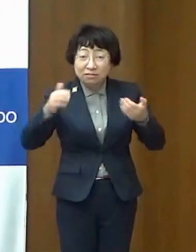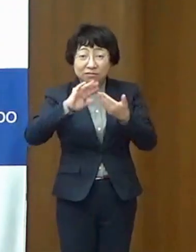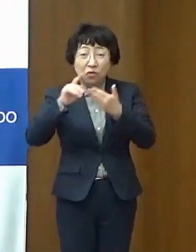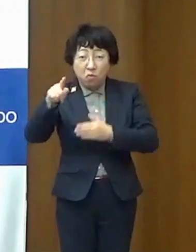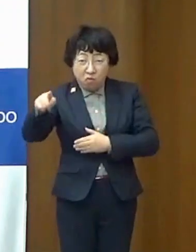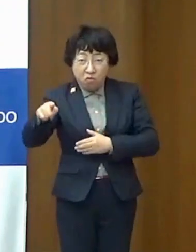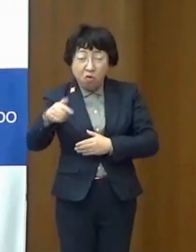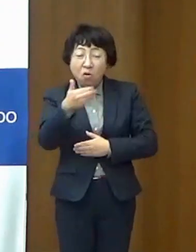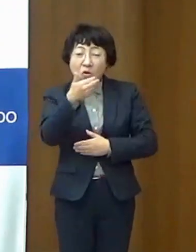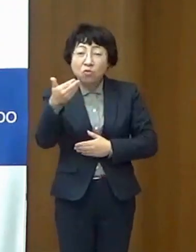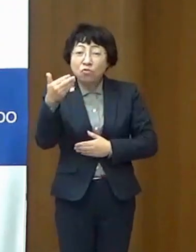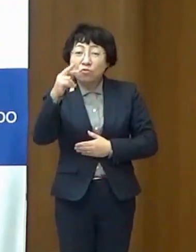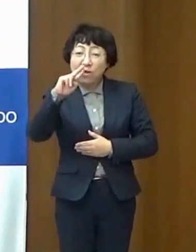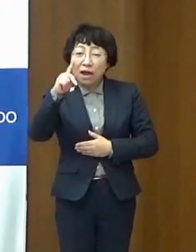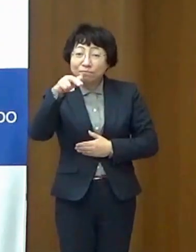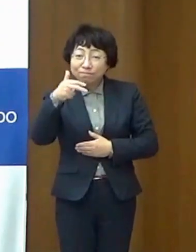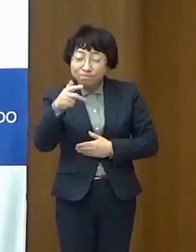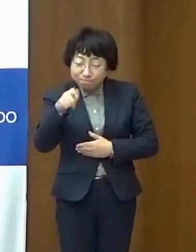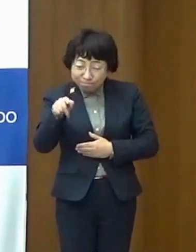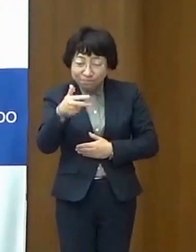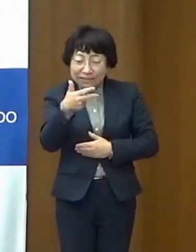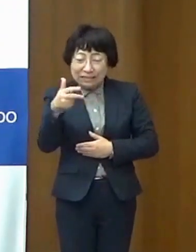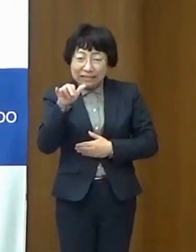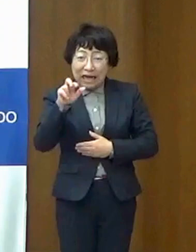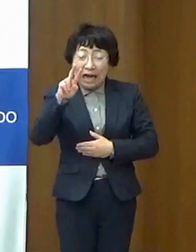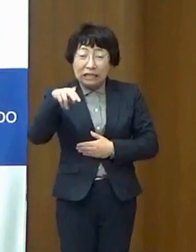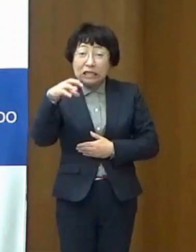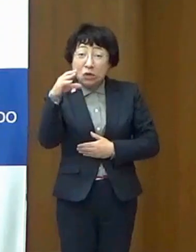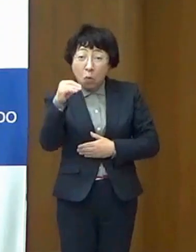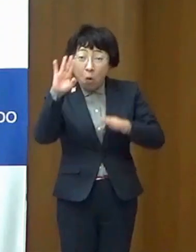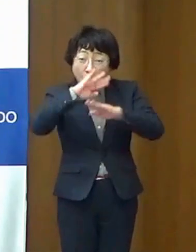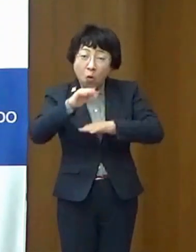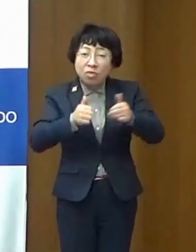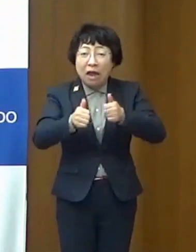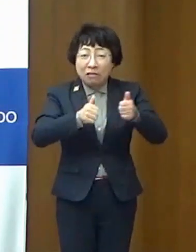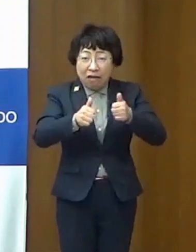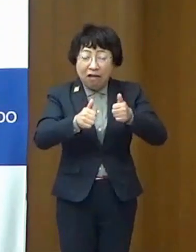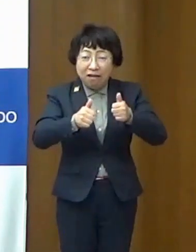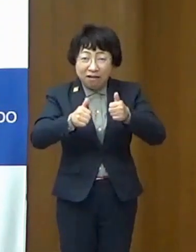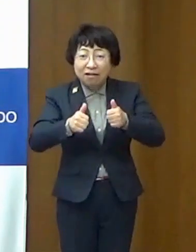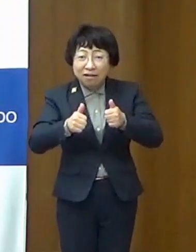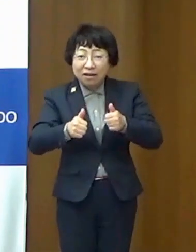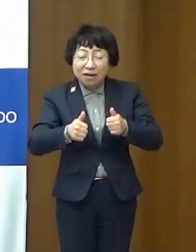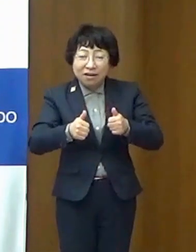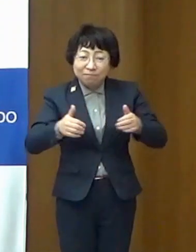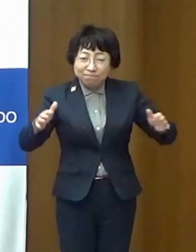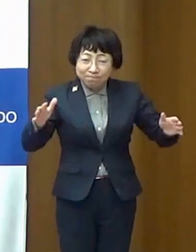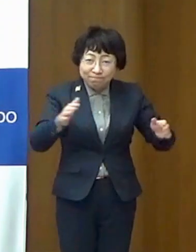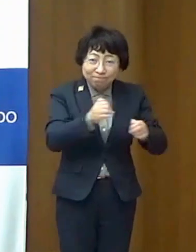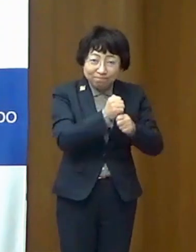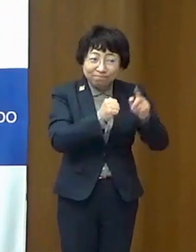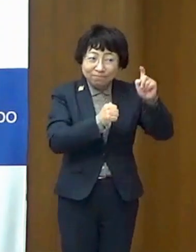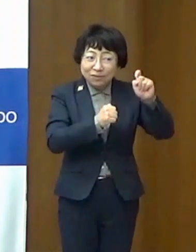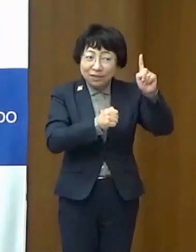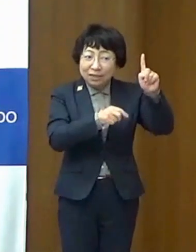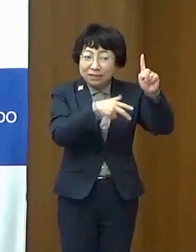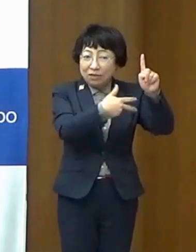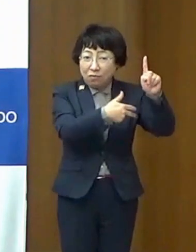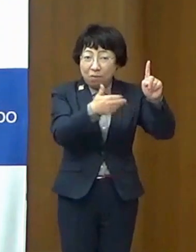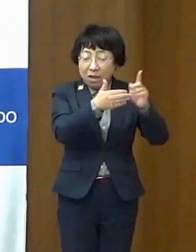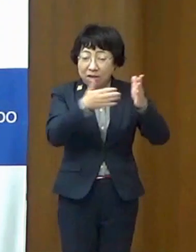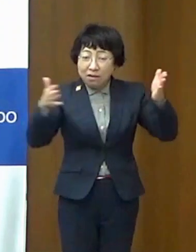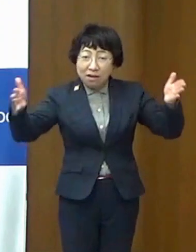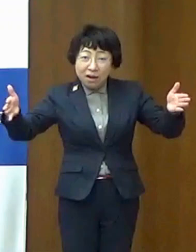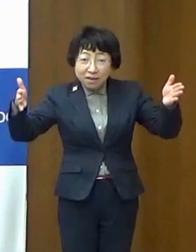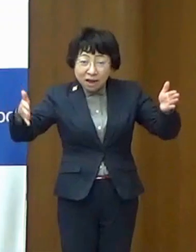ター、こちら11月7日から計84日間ナイトレースを開催をさ